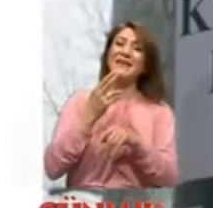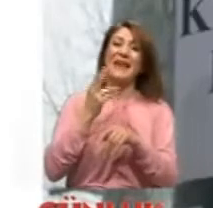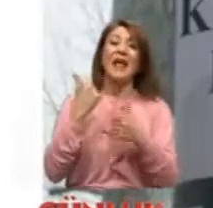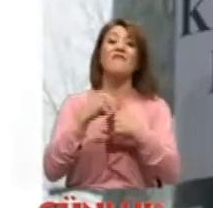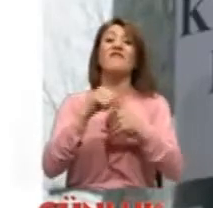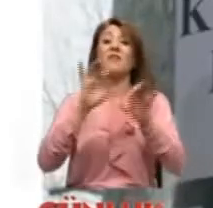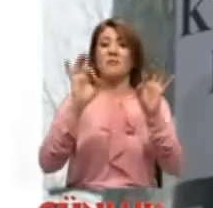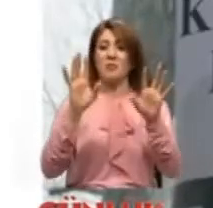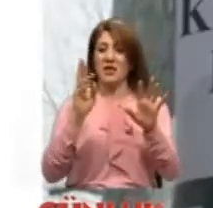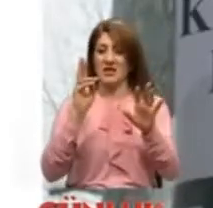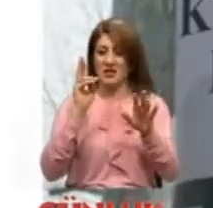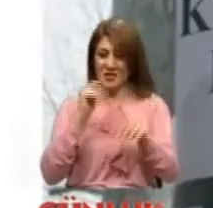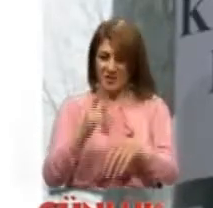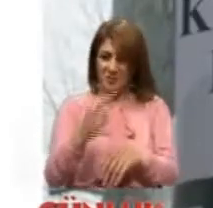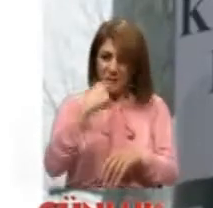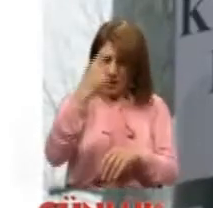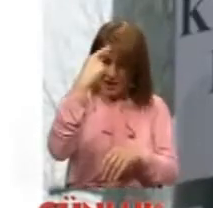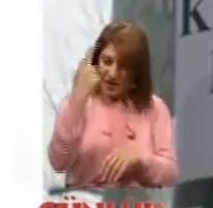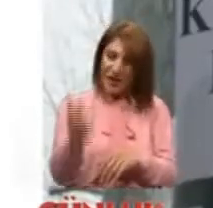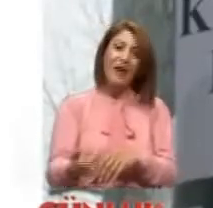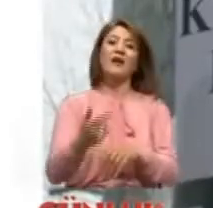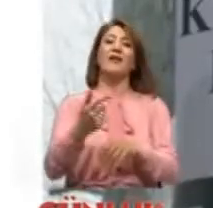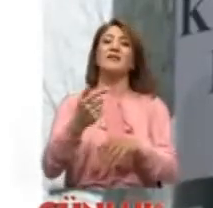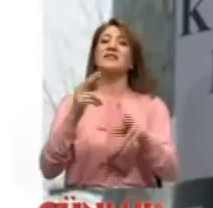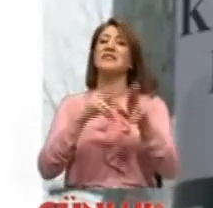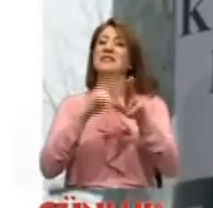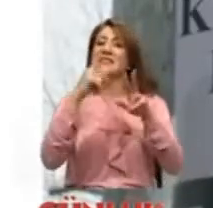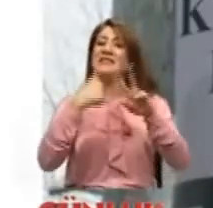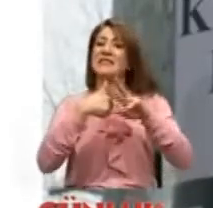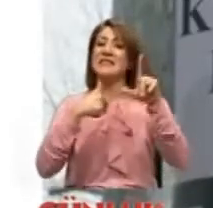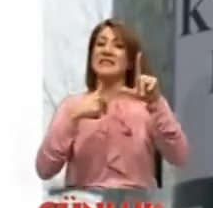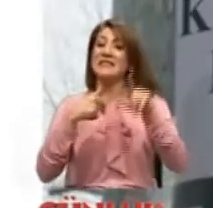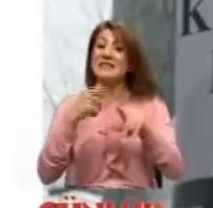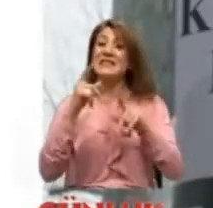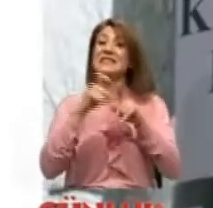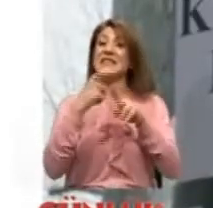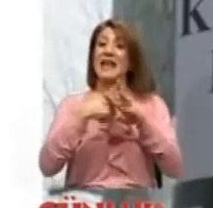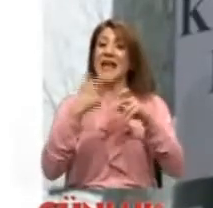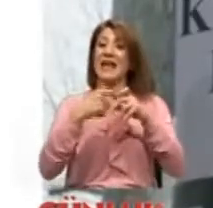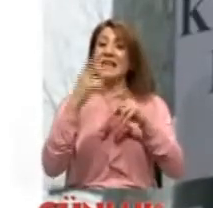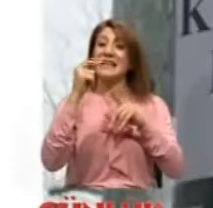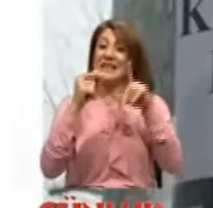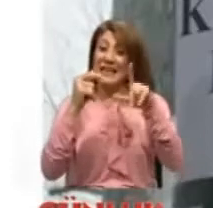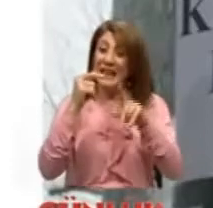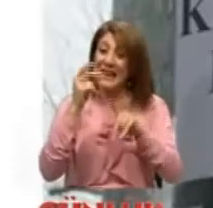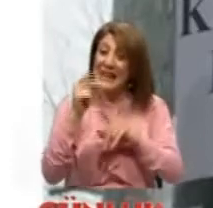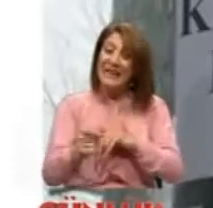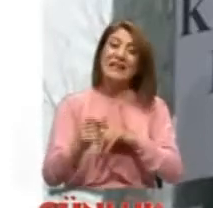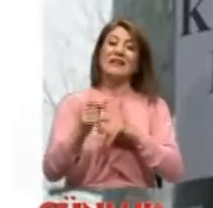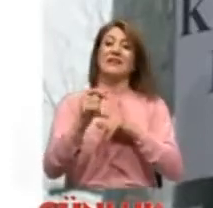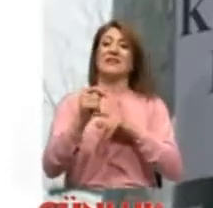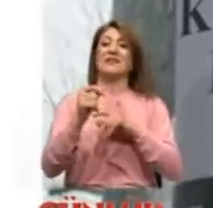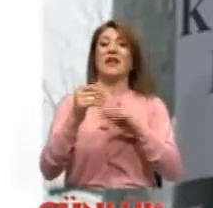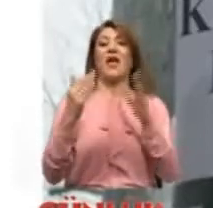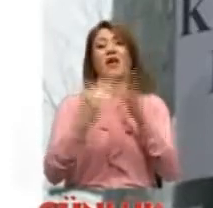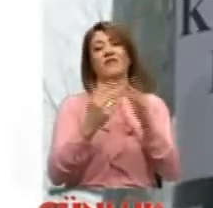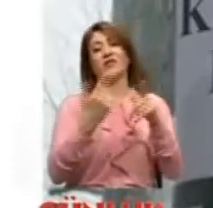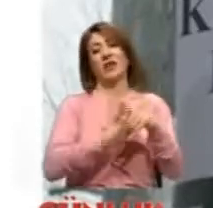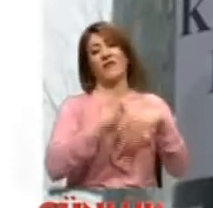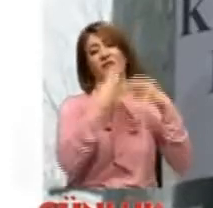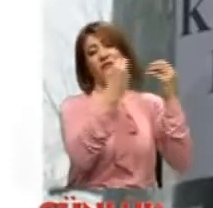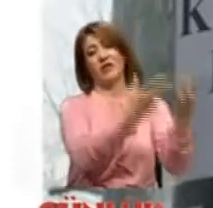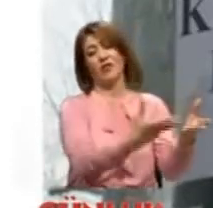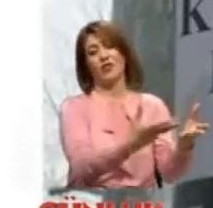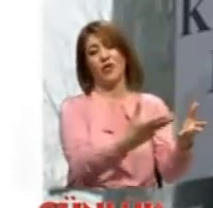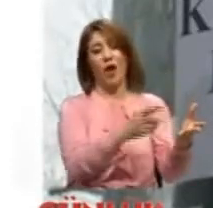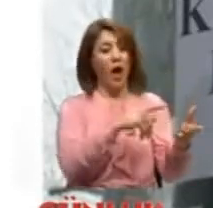ne diyor? Full mü diyor? Full mobilyalı full daire. Full mobilyalı daire ama 1 artı 1, 2 artı 1, artı 3 artı 1. Ve Kızılderili'ye.